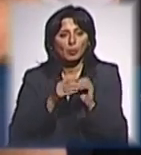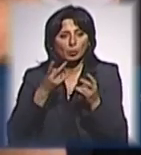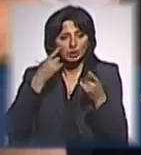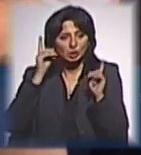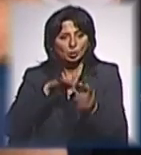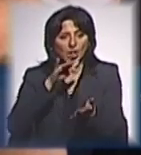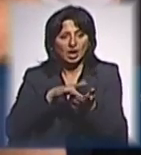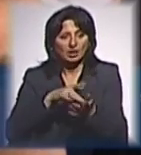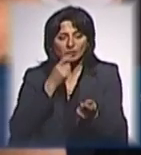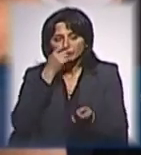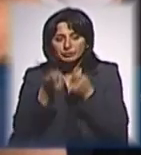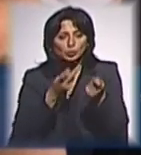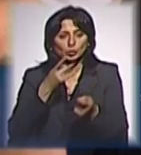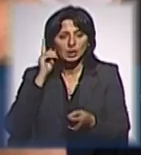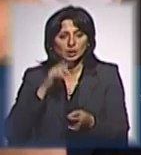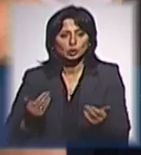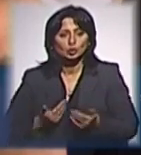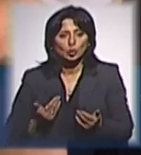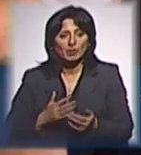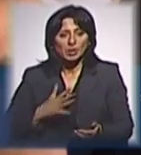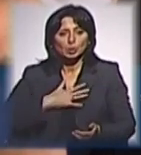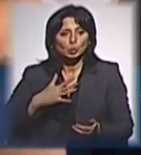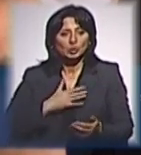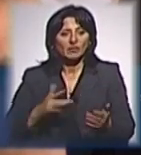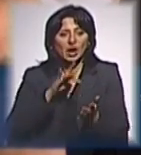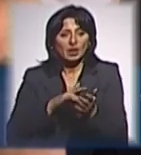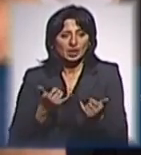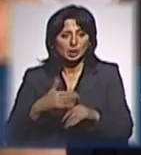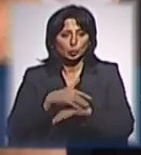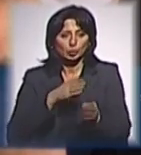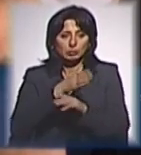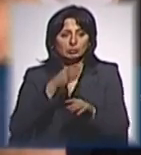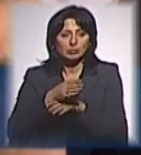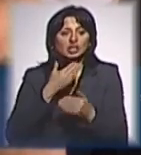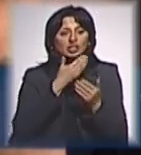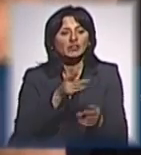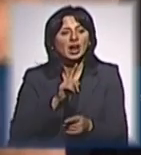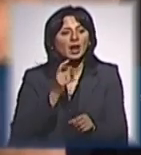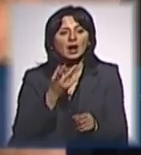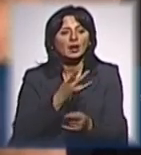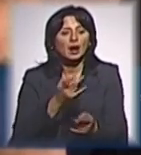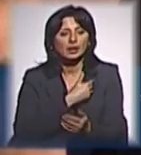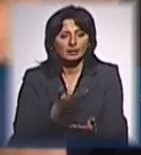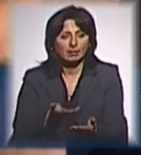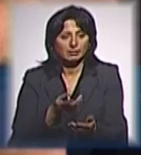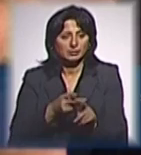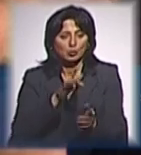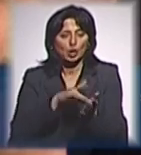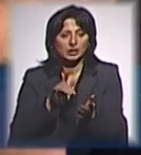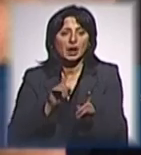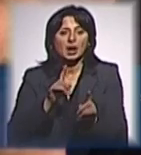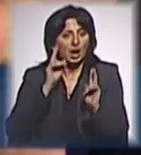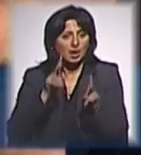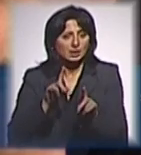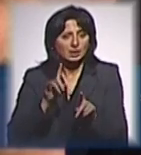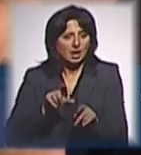იცოდეს ქალაქის, ყველა ნიუანსი იცოდეს ქალაქის ცხოვრებით სუნთქავდეს, დღეს დადიან ქუჩა-ქუჩა და დღეს ეკითხებიან, რისი გაკეთება უნდა მოსახლეობას, რომ ვითომ